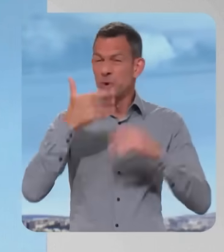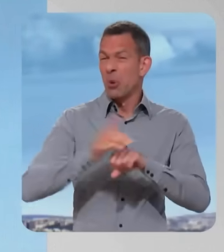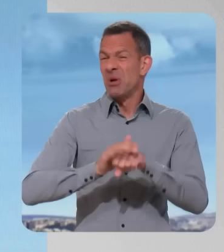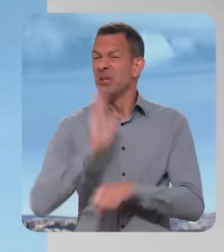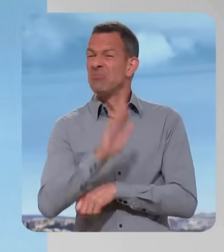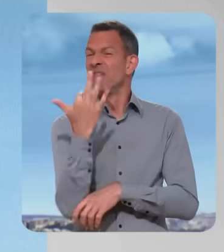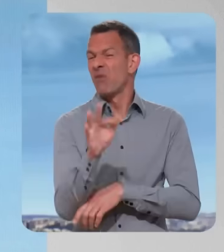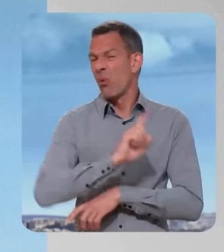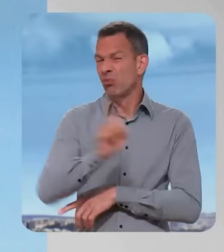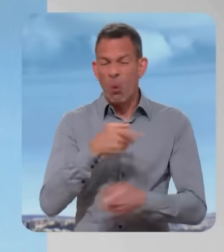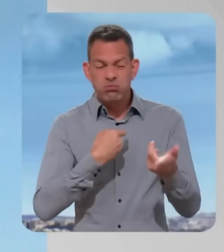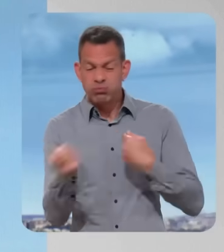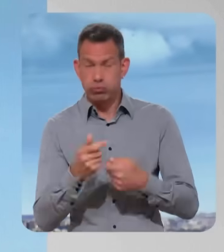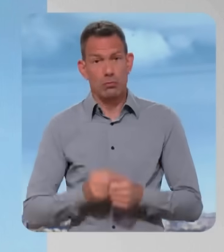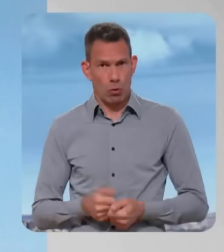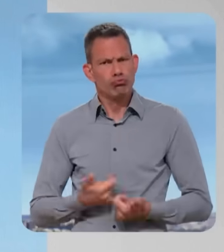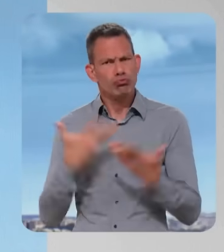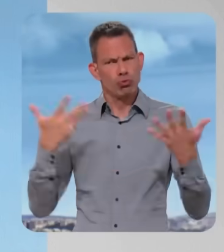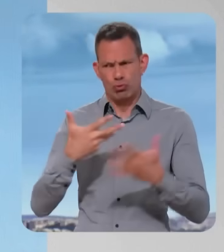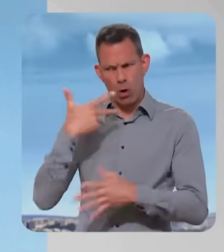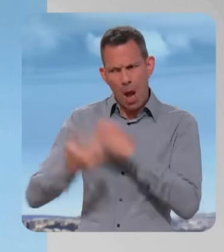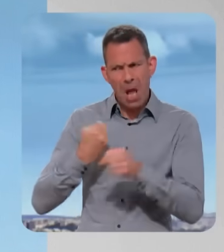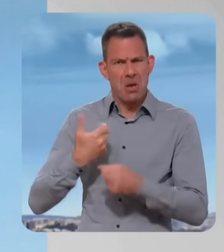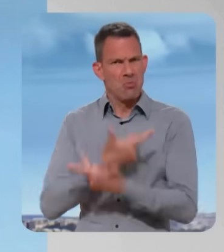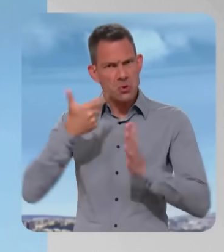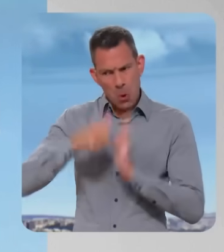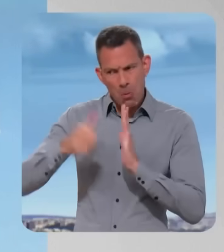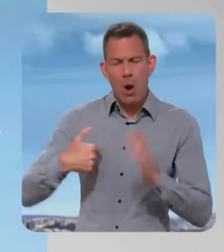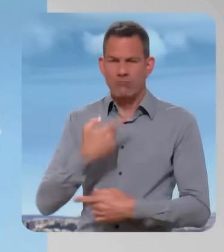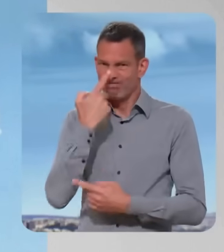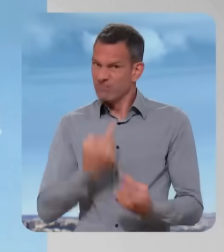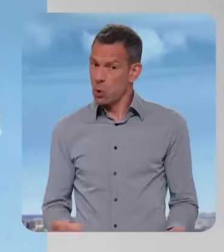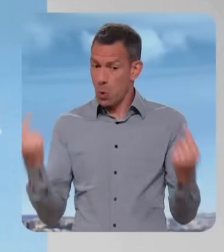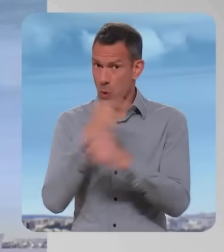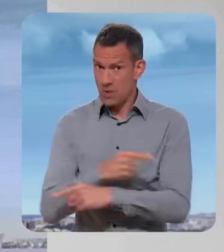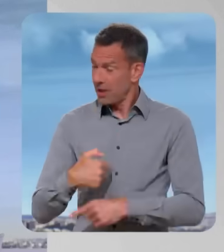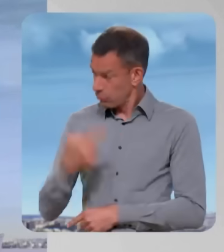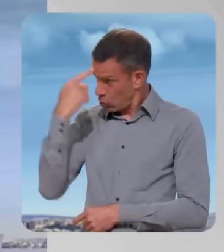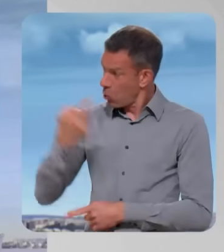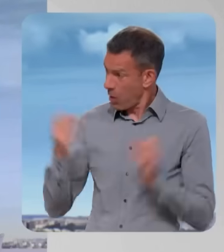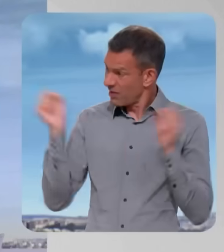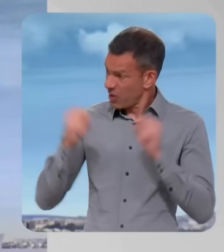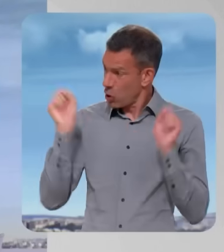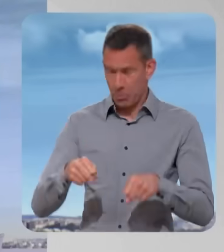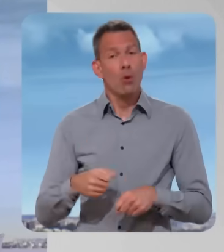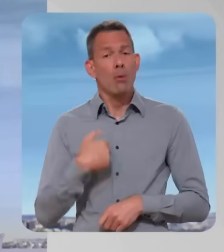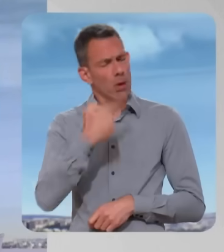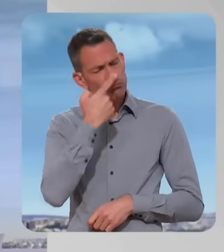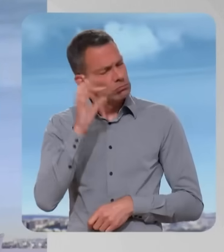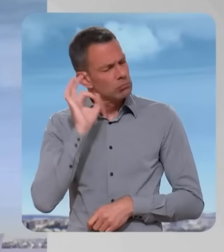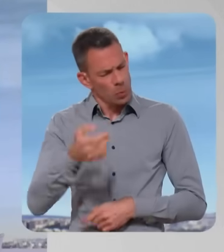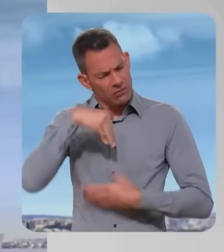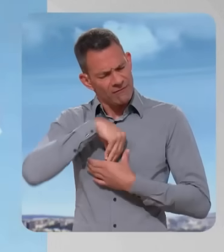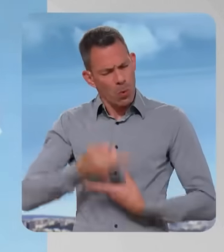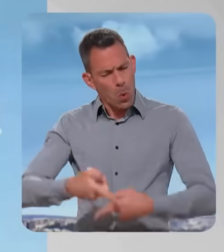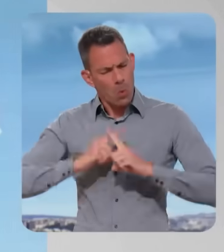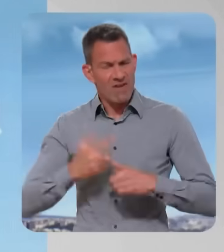depuis des mois depuis des années je pense l'inverse je pense qu'une cult crozition plus j